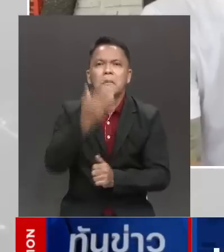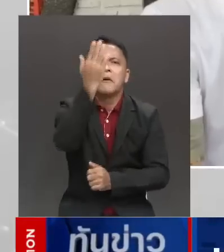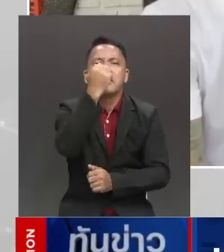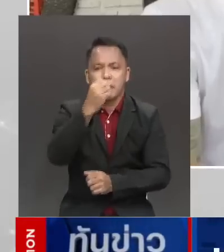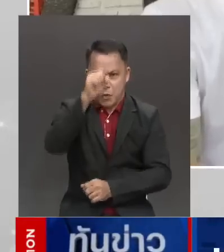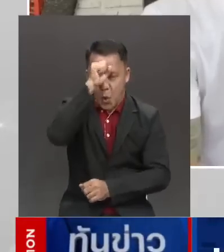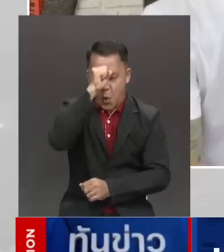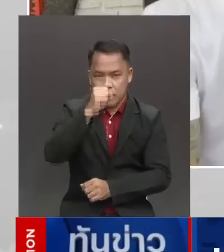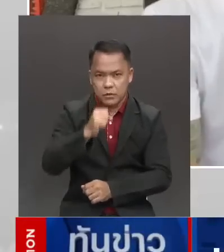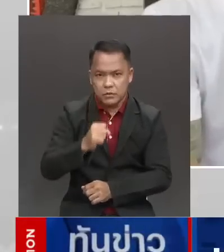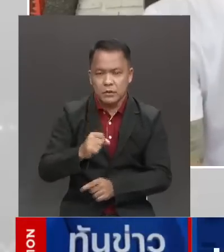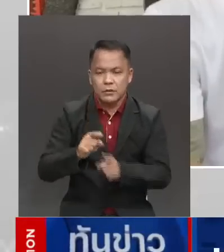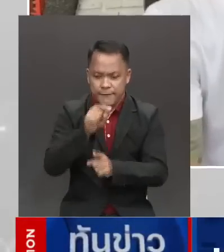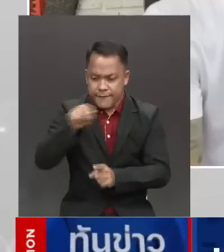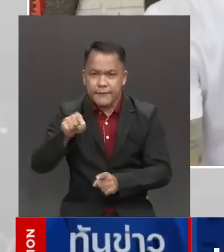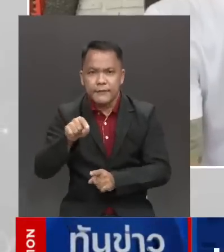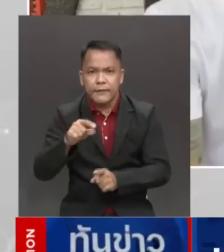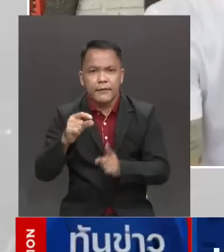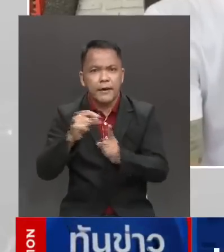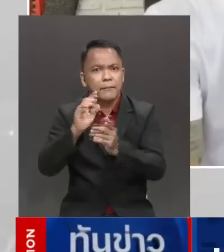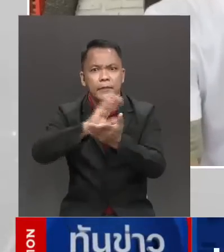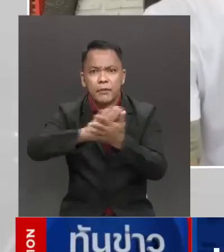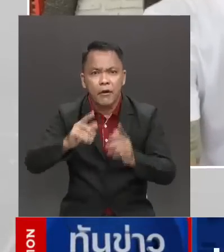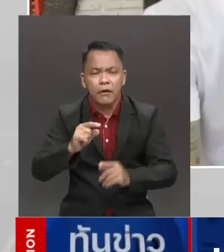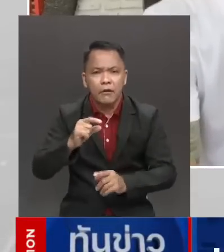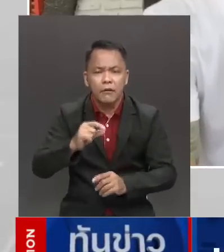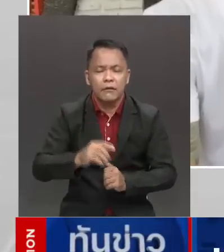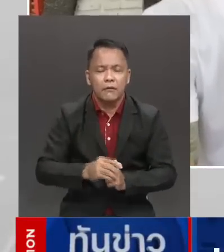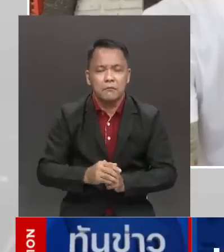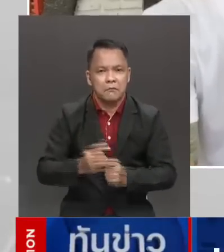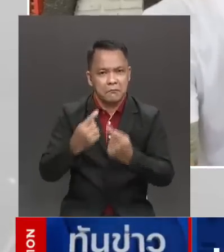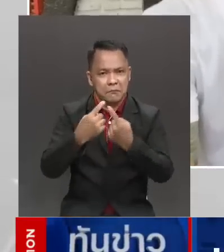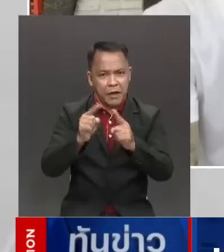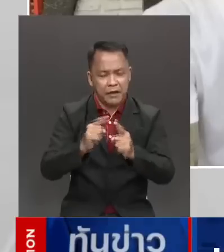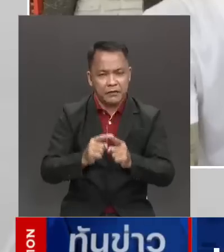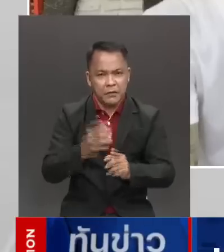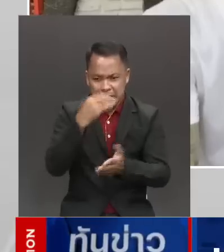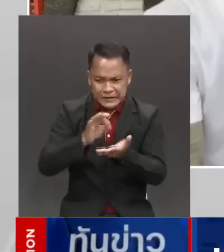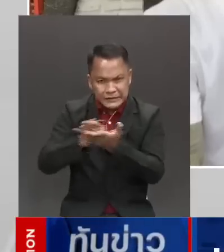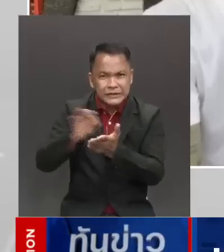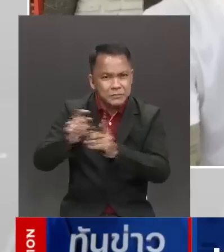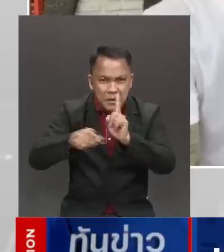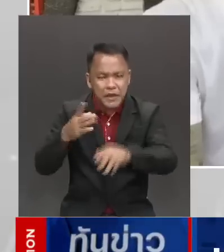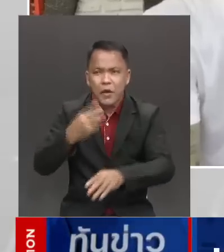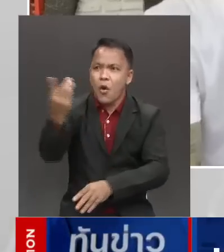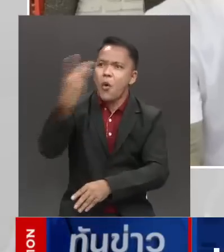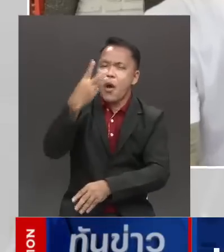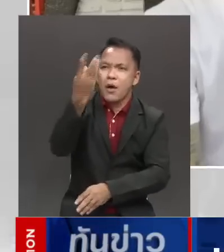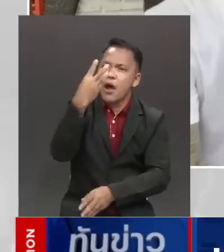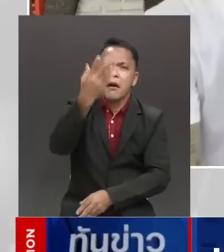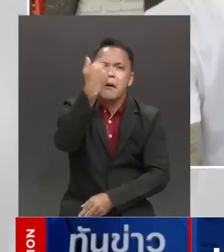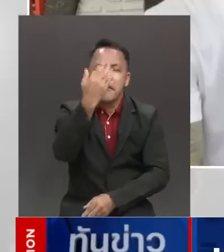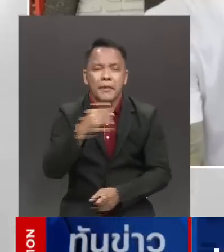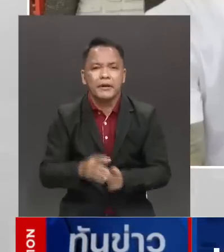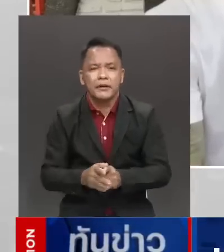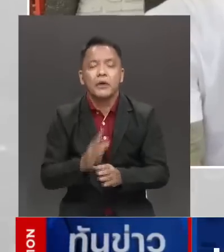ไมโง่จังไอ้จุดๆๆแปลกเนาะคุณจตุกูลก็เราไม่ซื้อเราไม่ไปไงมาด่าเราแบบนี้ได้ยังไง